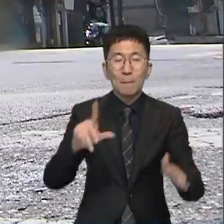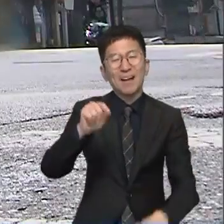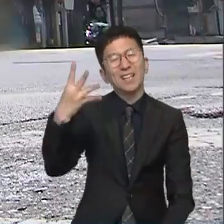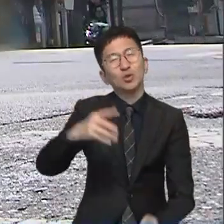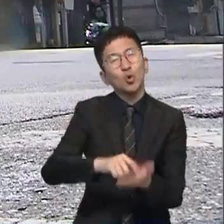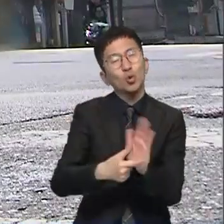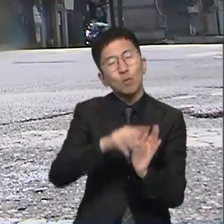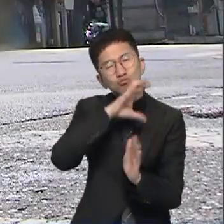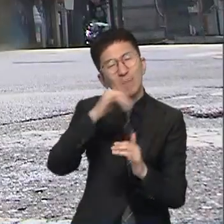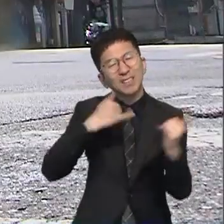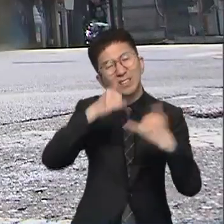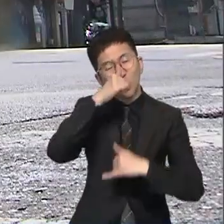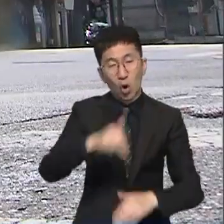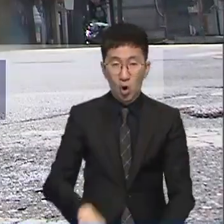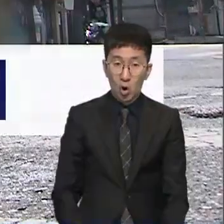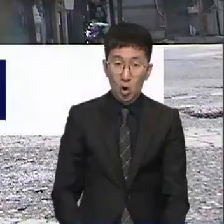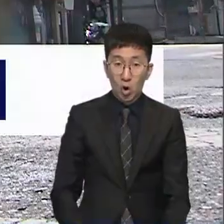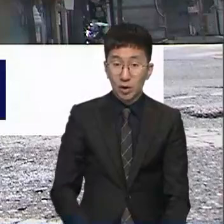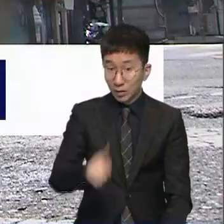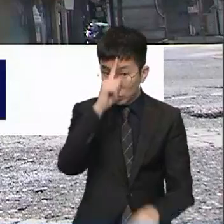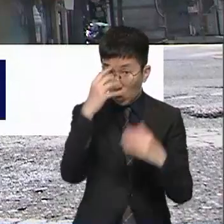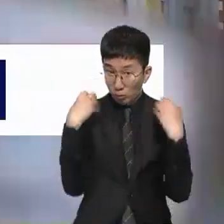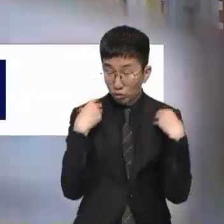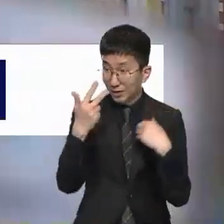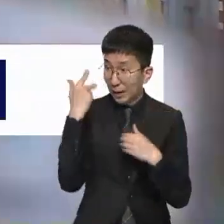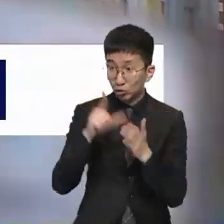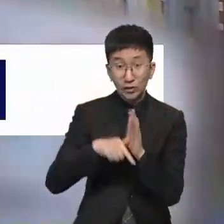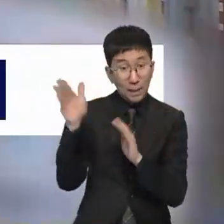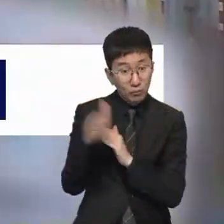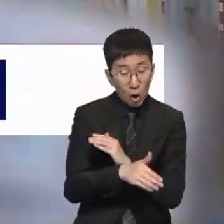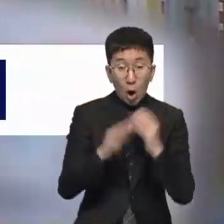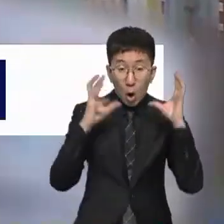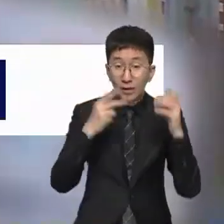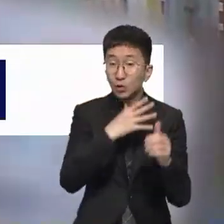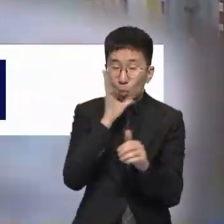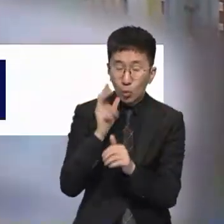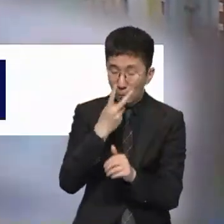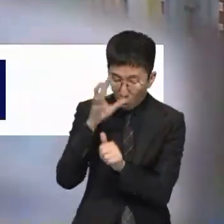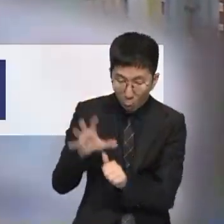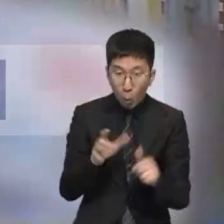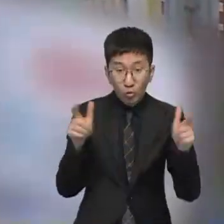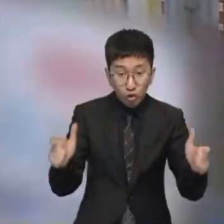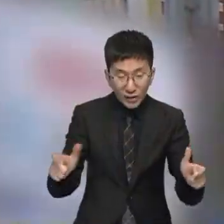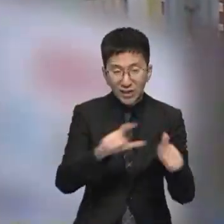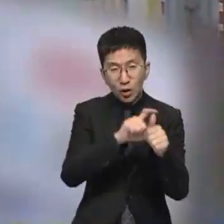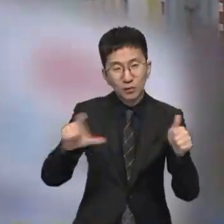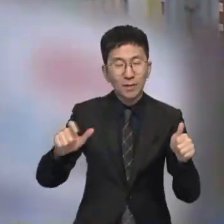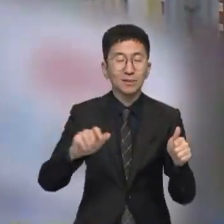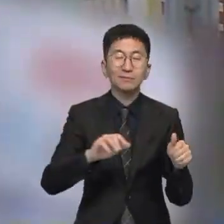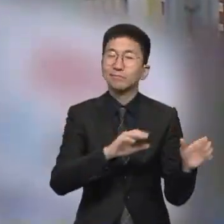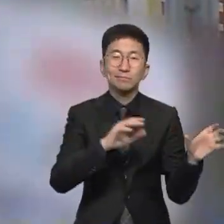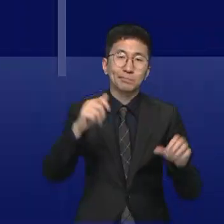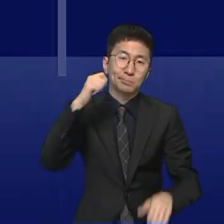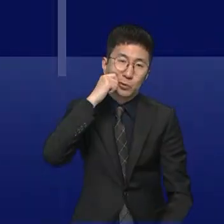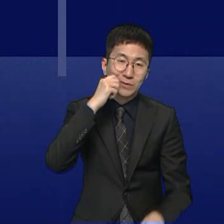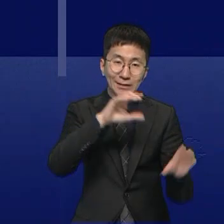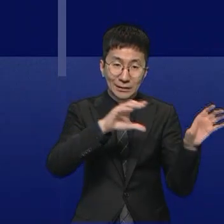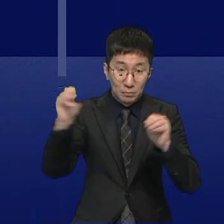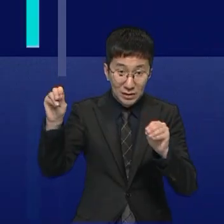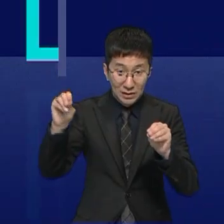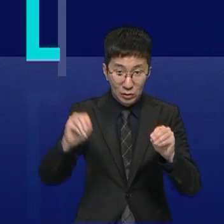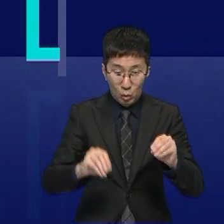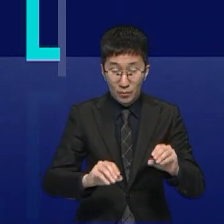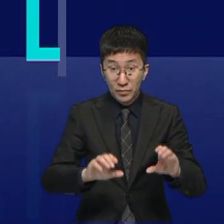새로 내놓은 가이드라인은 다음 주부터 어린이 노인 보호구역 내 설치를 금지하고 현수막끈 가장 아랫부분이